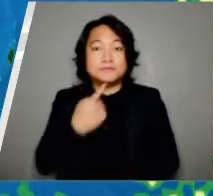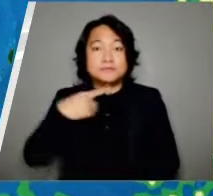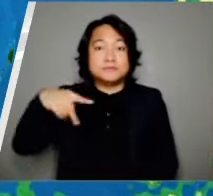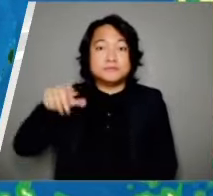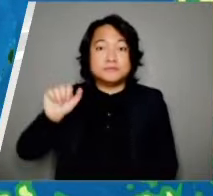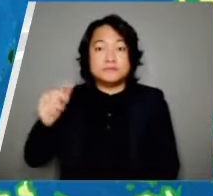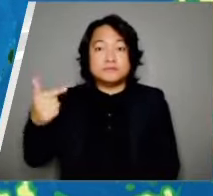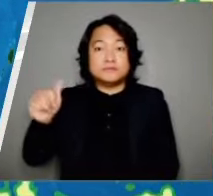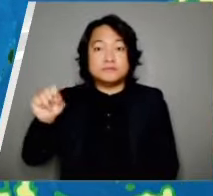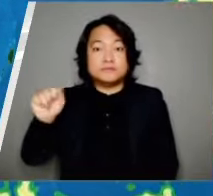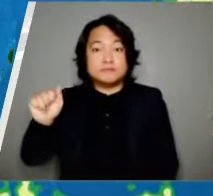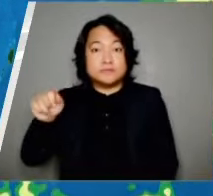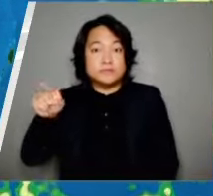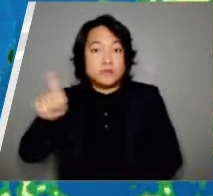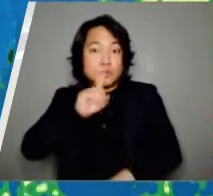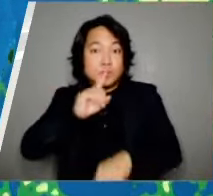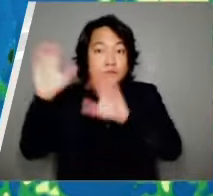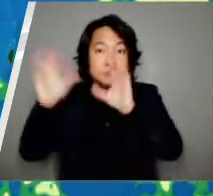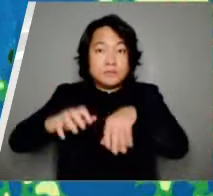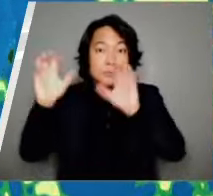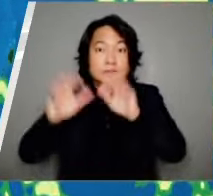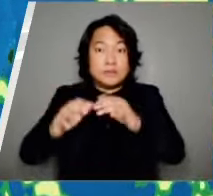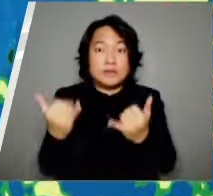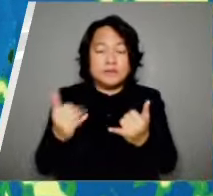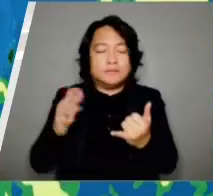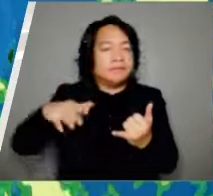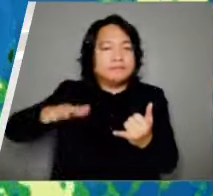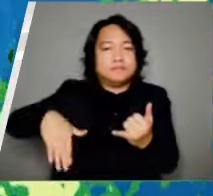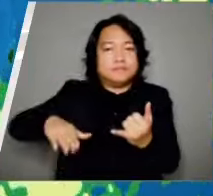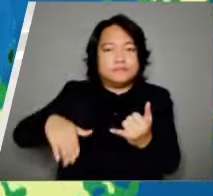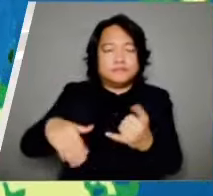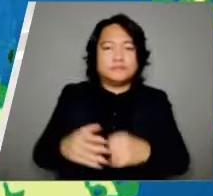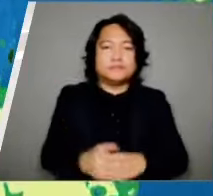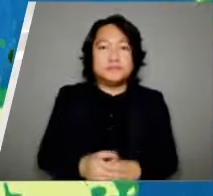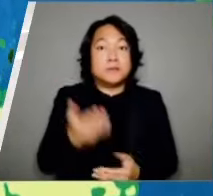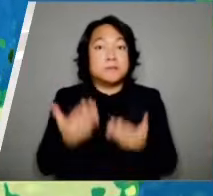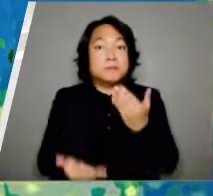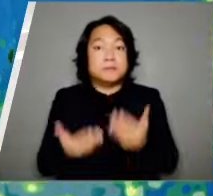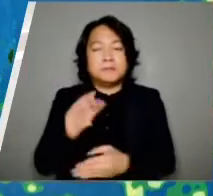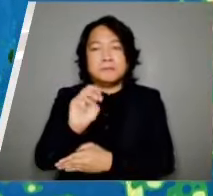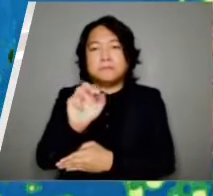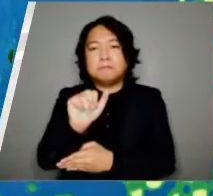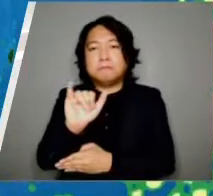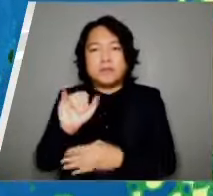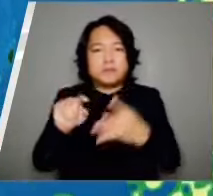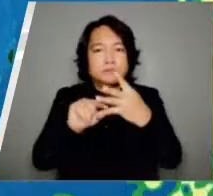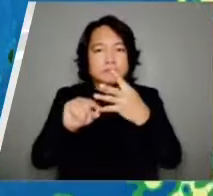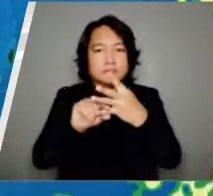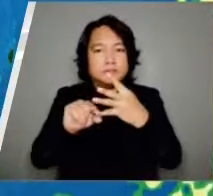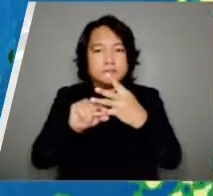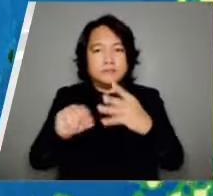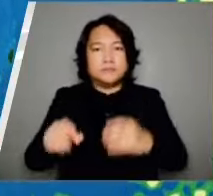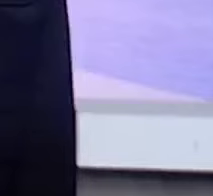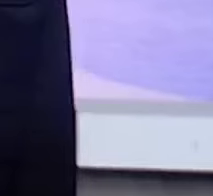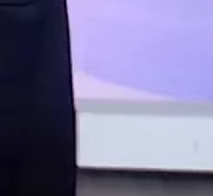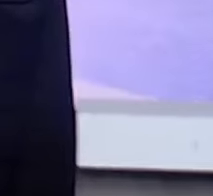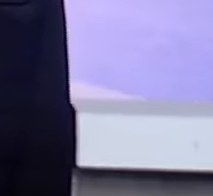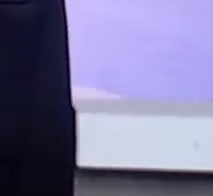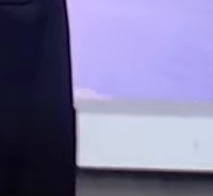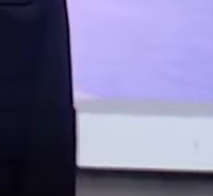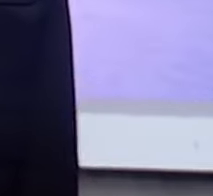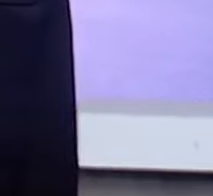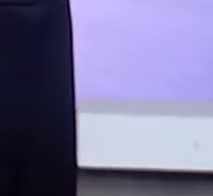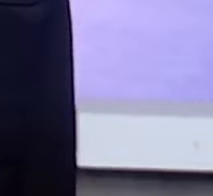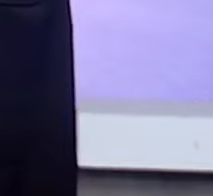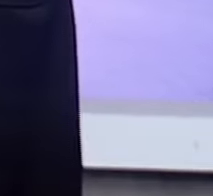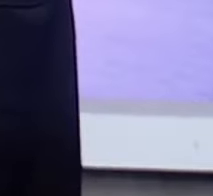hudyat ng tag-ulan. Posibleng magsimula yan sa huling bahagi ng Mayo o unang bahagi ng Hunyo.